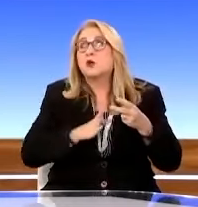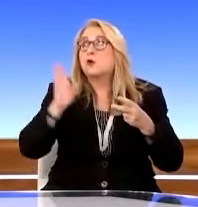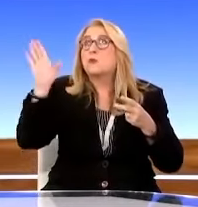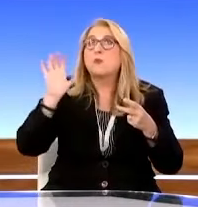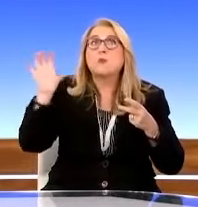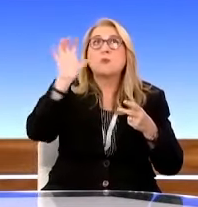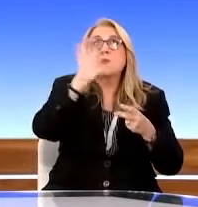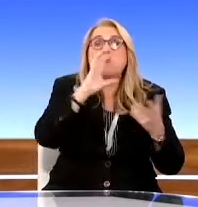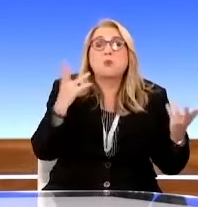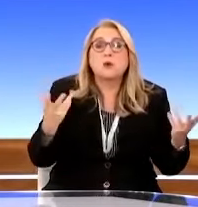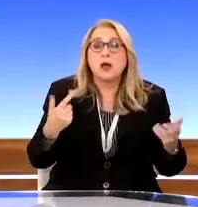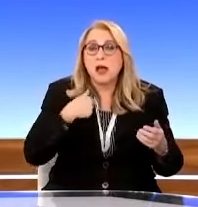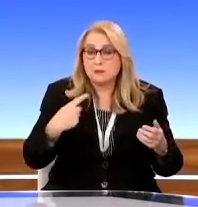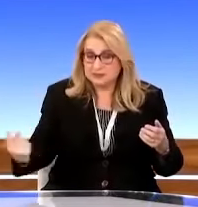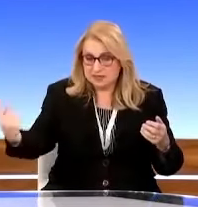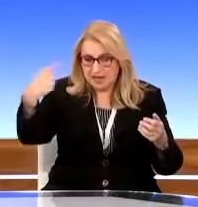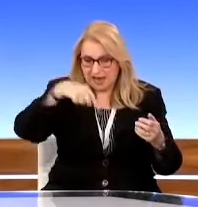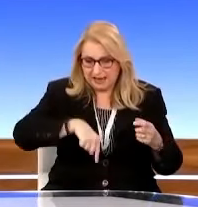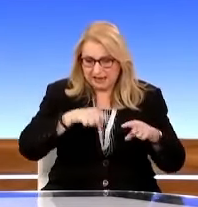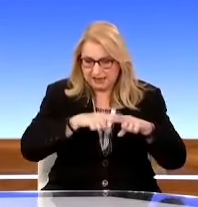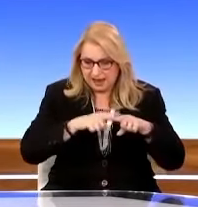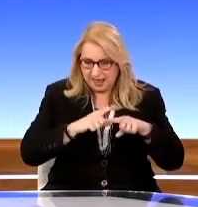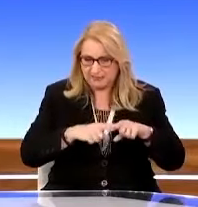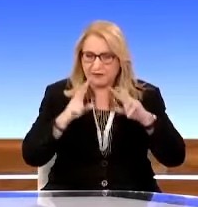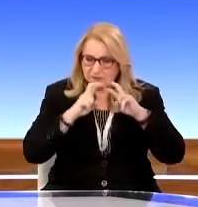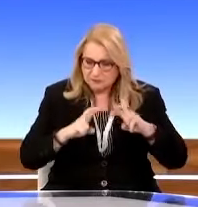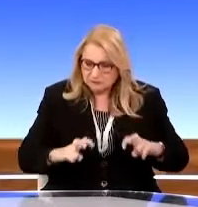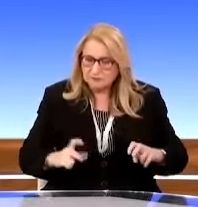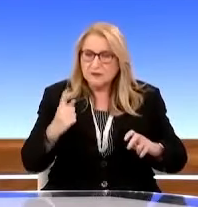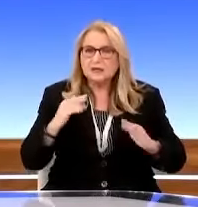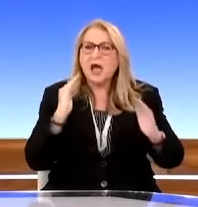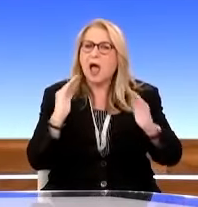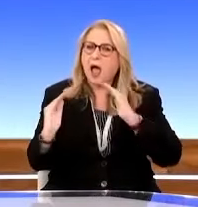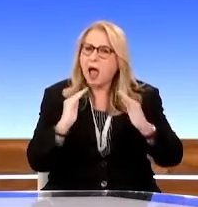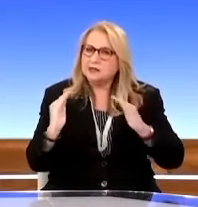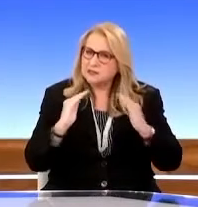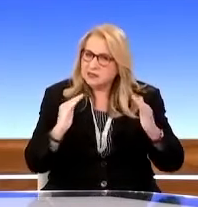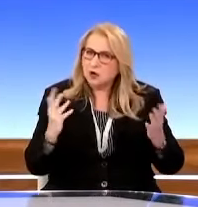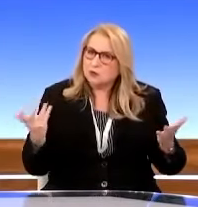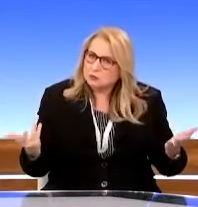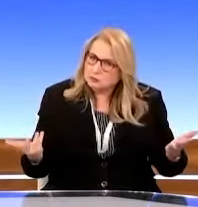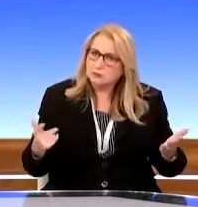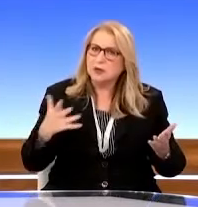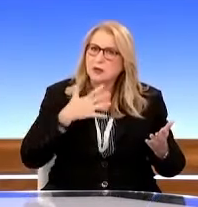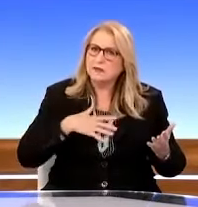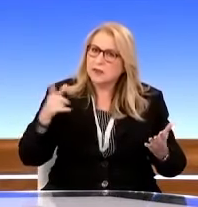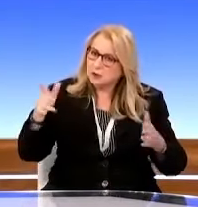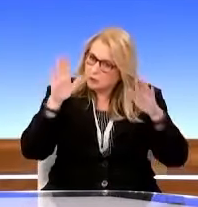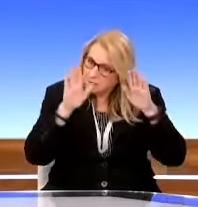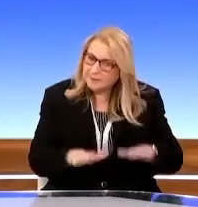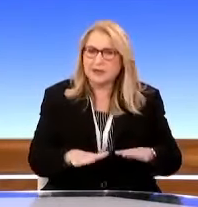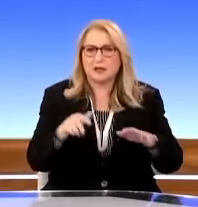χορηγούμε άσυλο σε κάποιον ο οποίος φτάνει στην Ελλάδα, η πρόθεσή μας είναι αυτός να μείνει στην Ελλάδα. Εξάλλου έχουμε μεγάλες